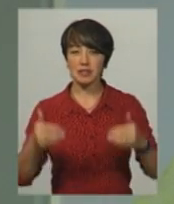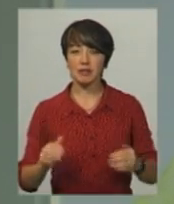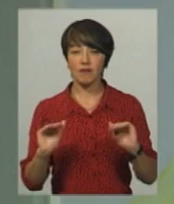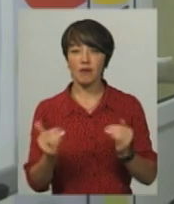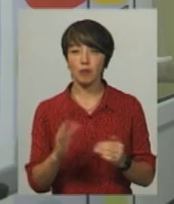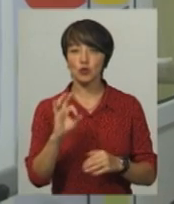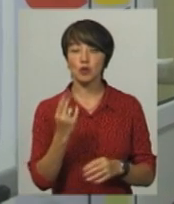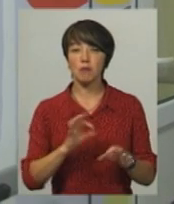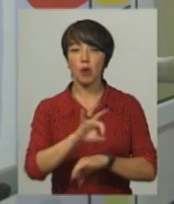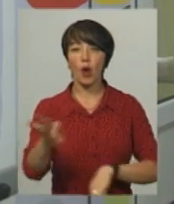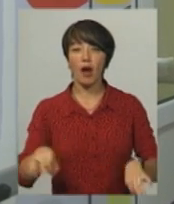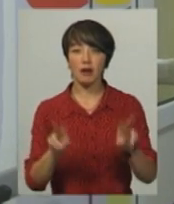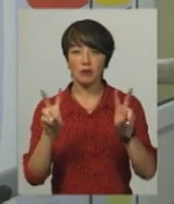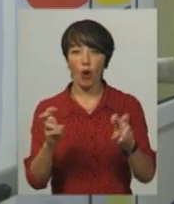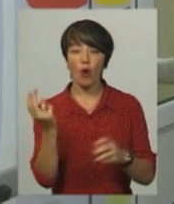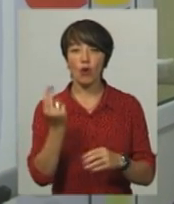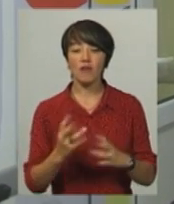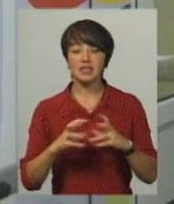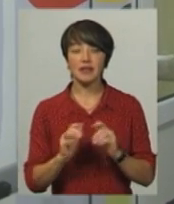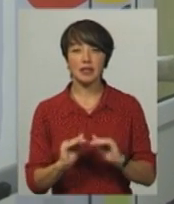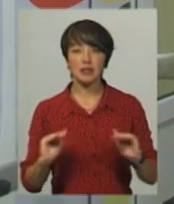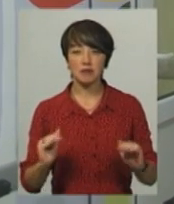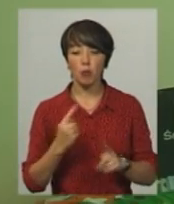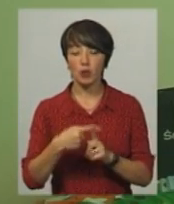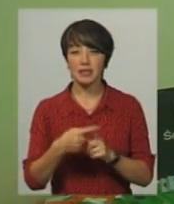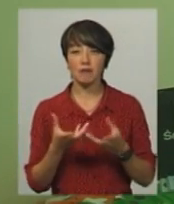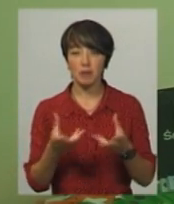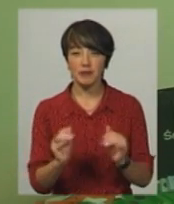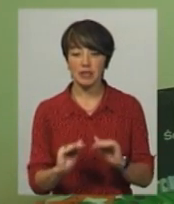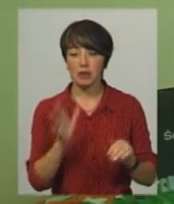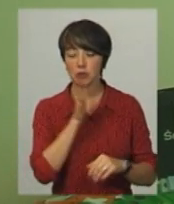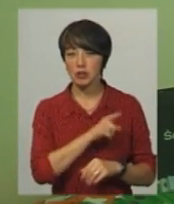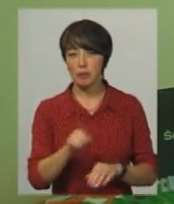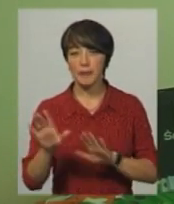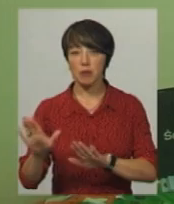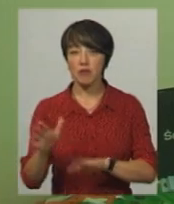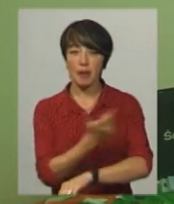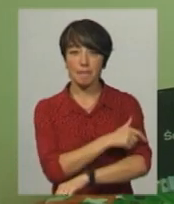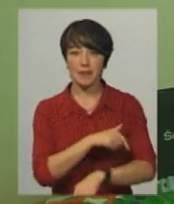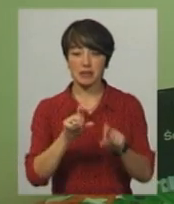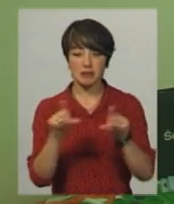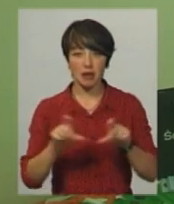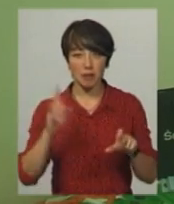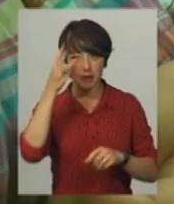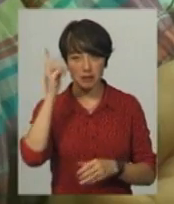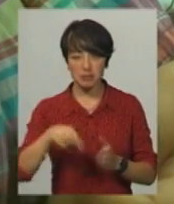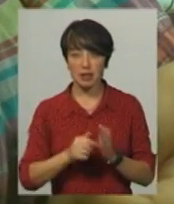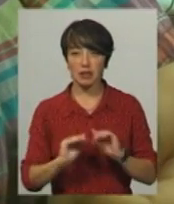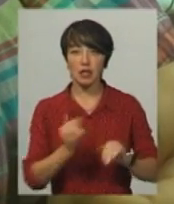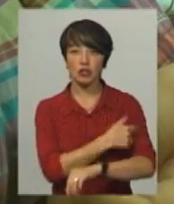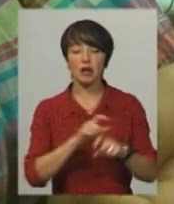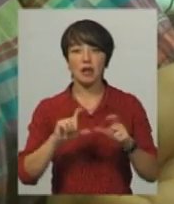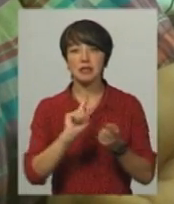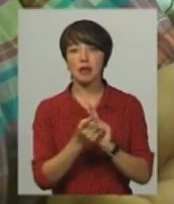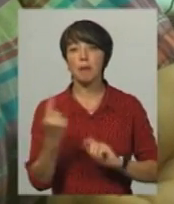всеукраїнського соціального проекту «Кольоровий світ дитинства». Його мета – позитивний вплив на дітей під час їхнього перебування у медзакладах. Хмельницька міська дитяча лікарня